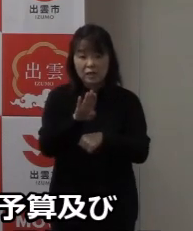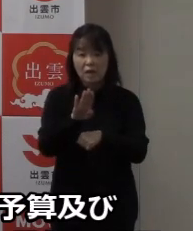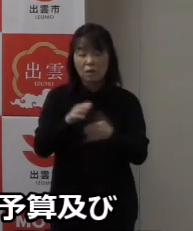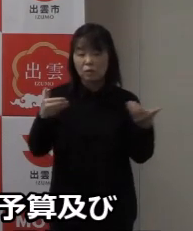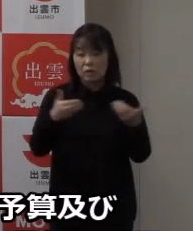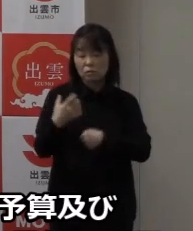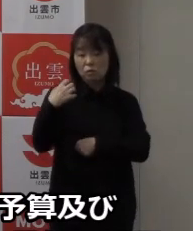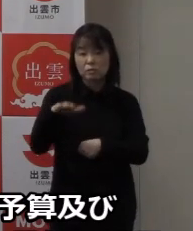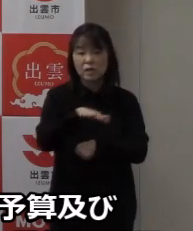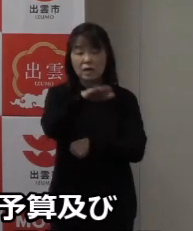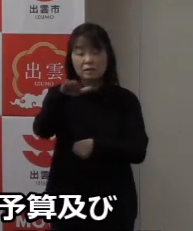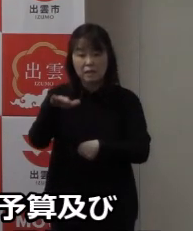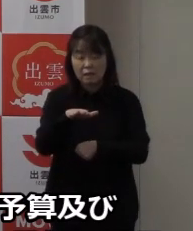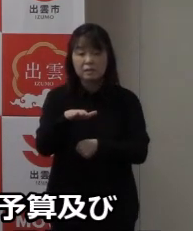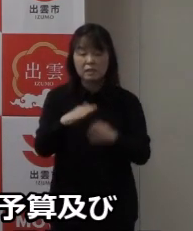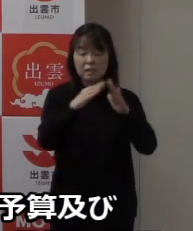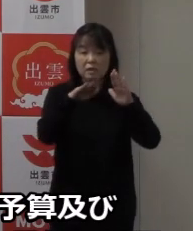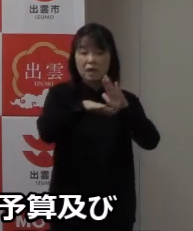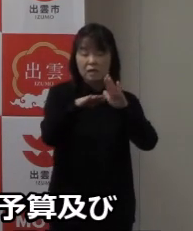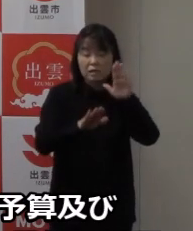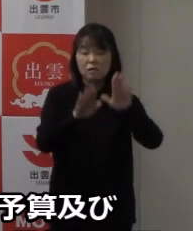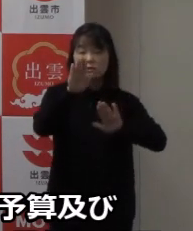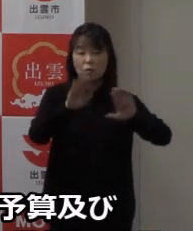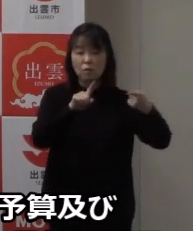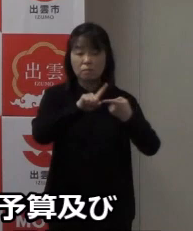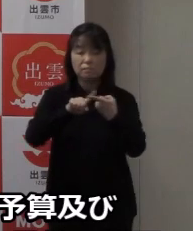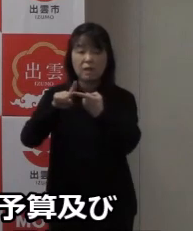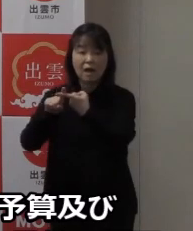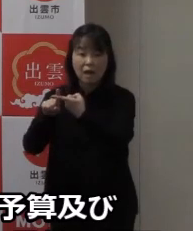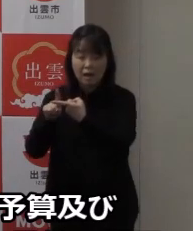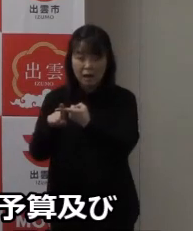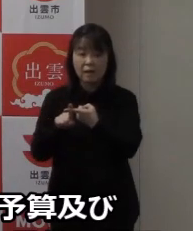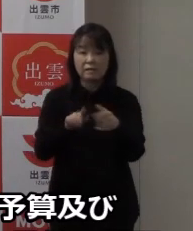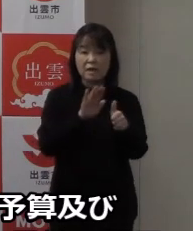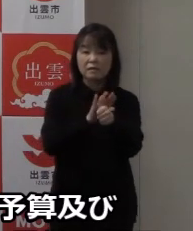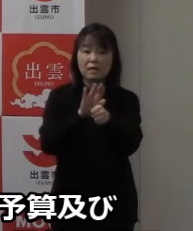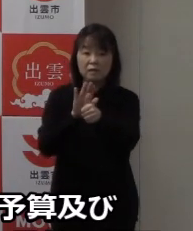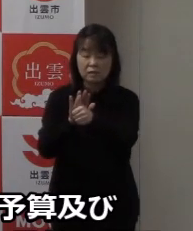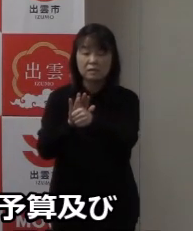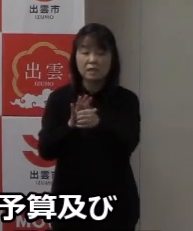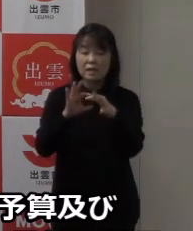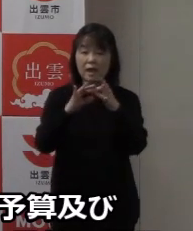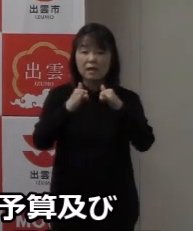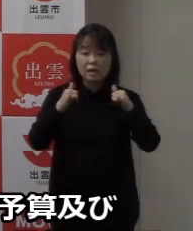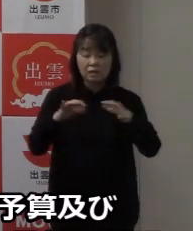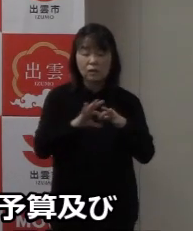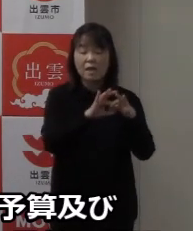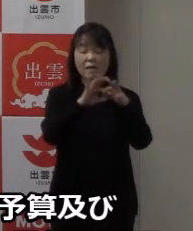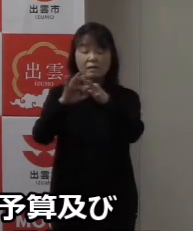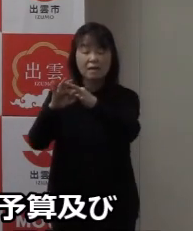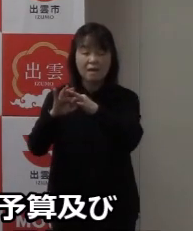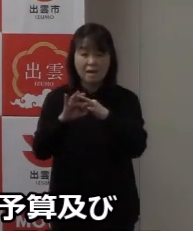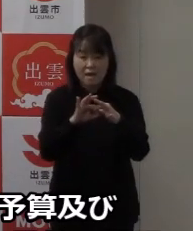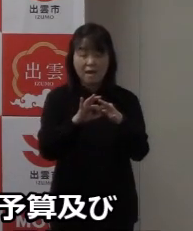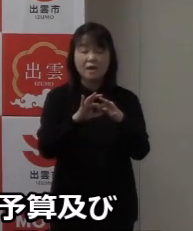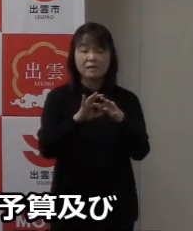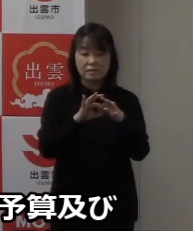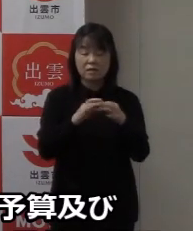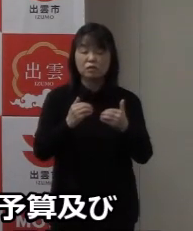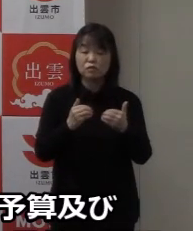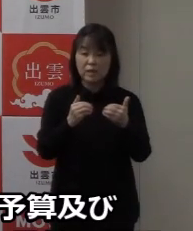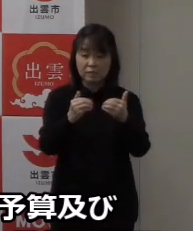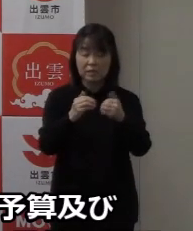しまして、家庭状況に応じた適切なサービスにつなげられるよう関係機関などと連携してまい